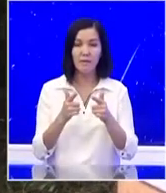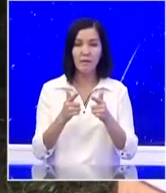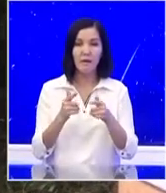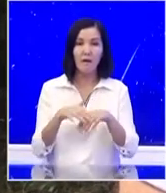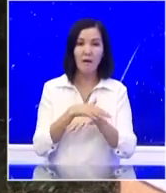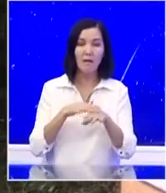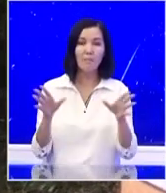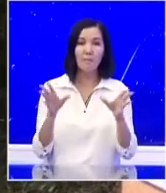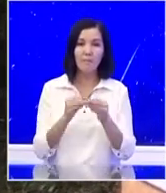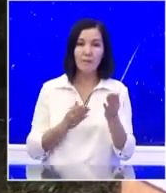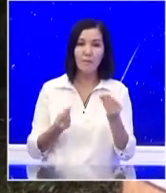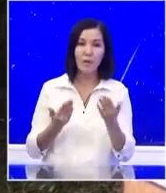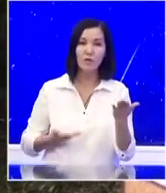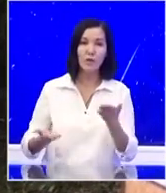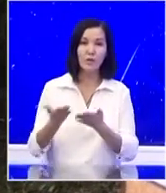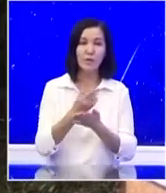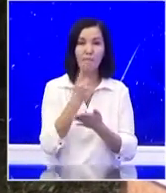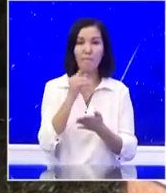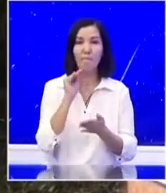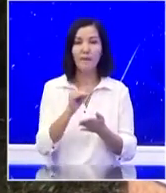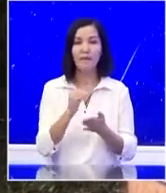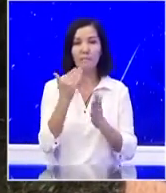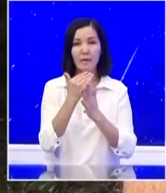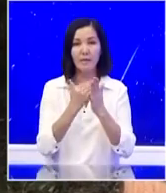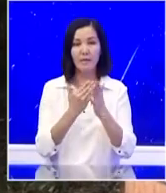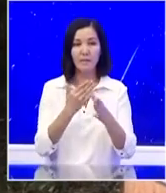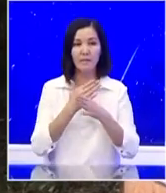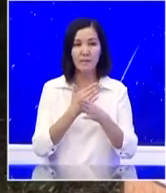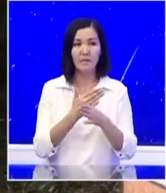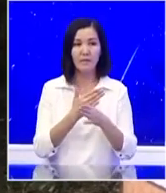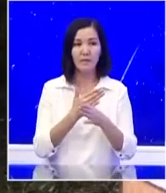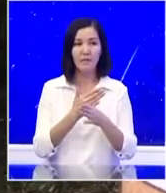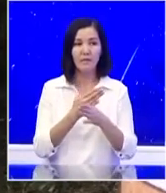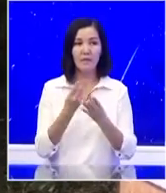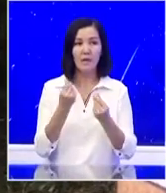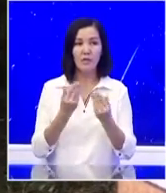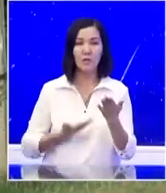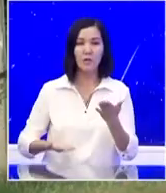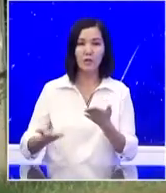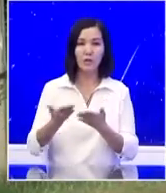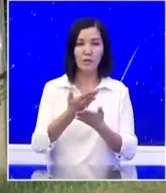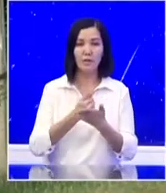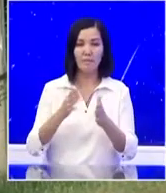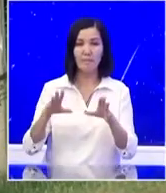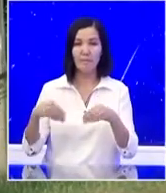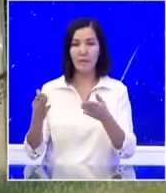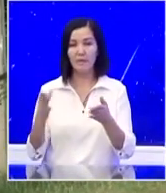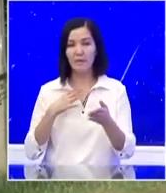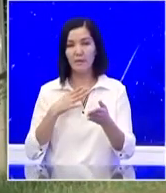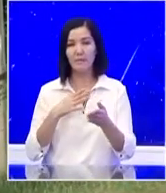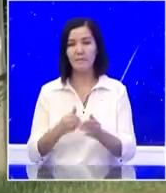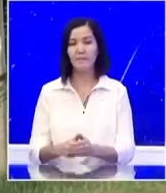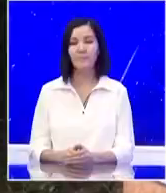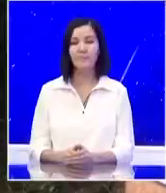көлдеп қарекет қорынан 1000 теңгеге баспана бағдарламасы аясында халықтан жиналған қаражат осындай жанұяға